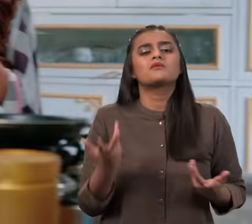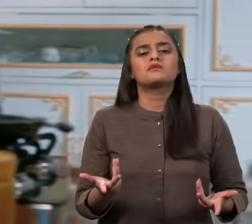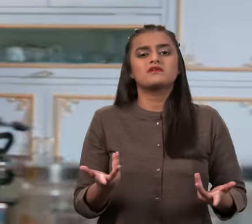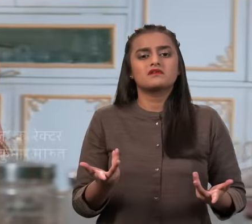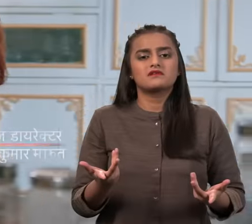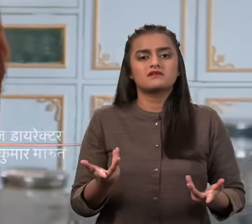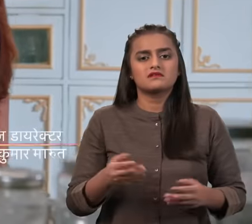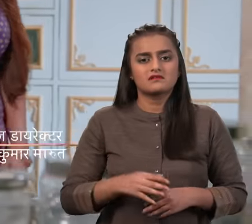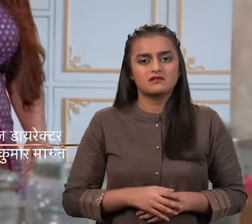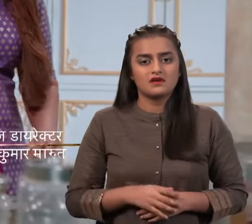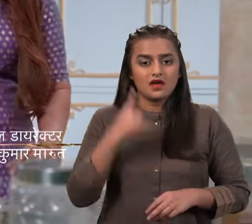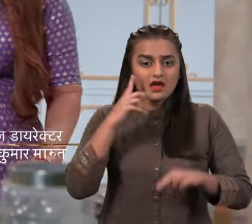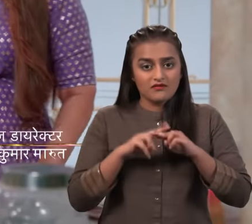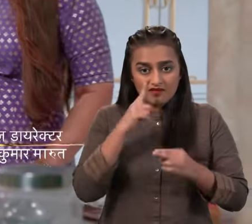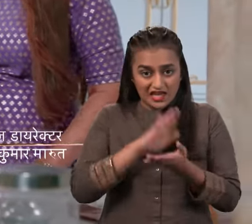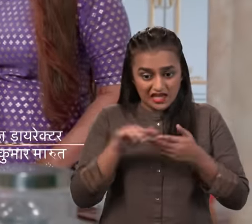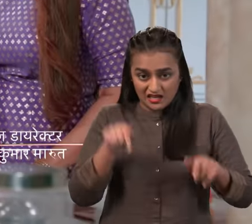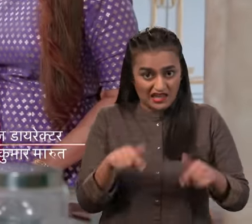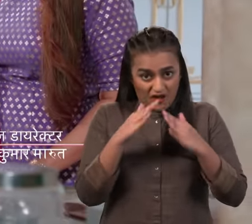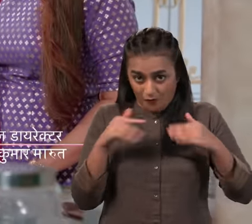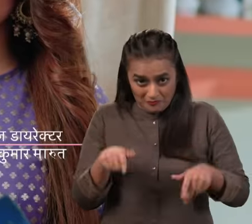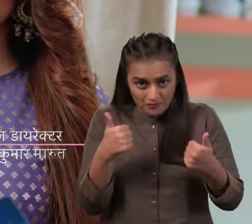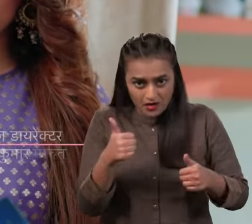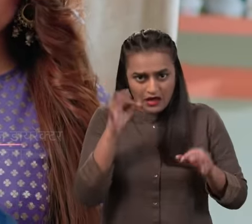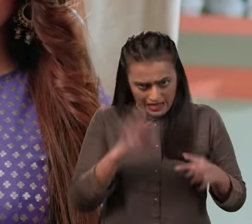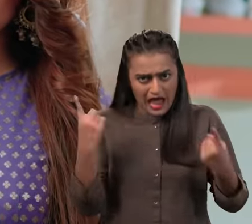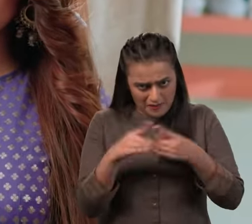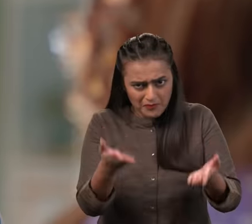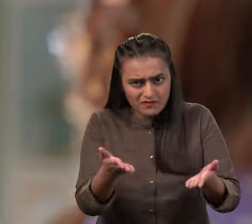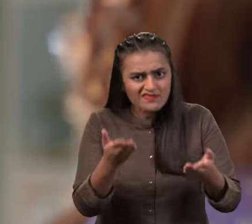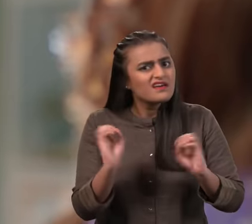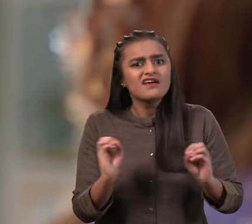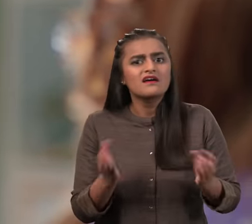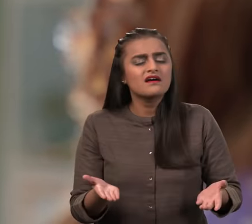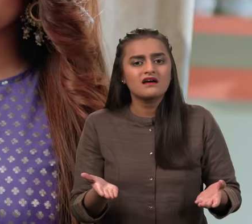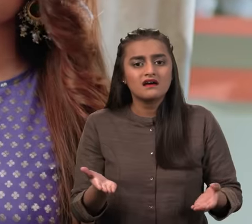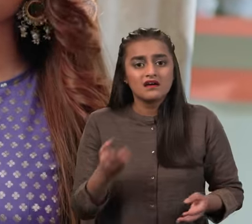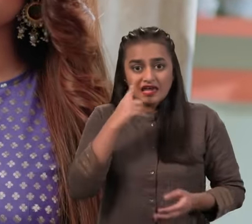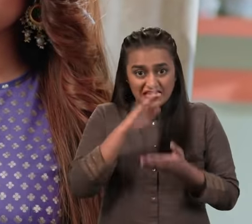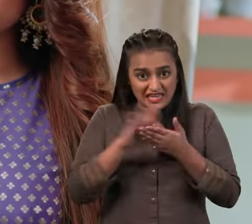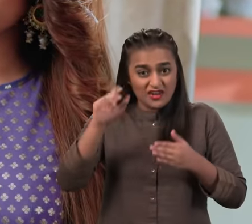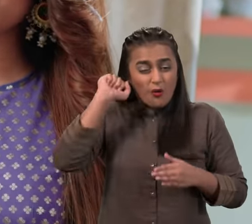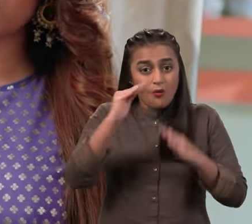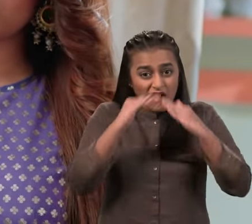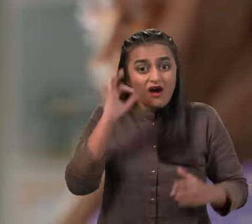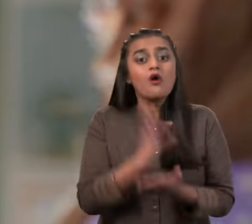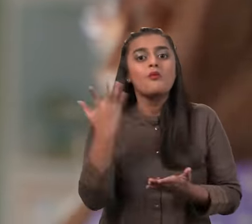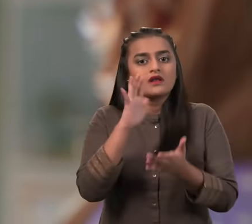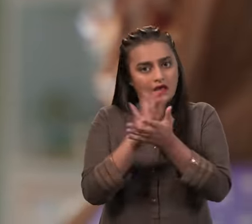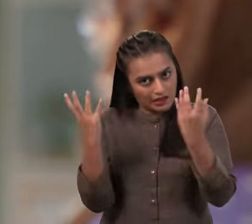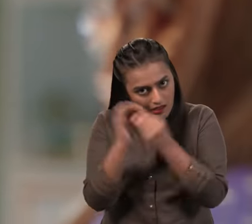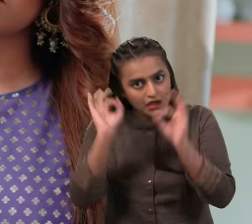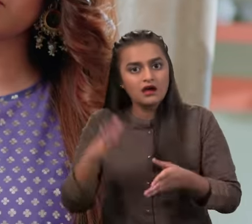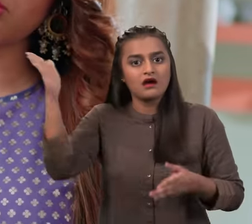दीदी, अगर हीर इस घर में नहीं होती तो क्या ऐसा होता? उसकी असली जगह उन किन्नरों के घर में